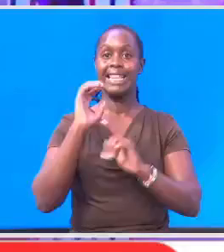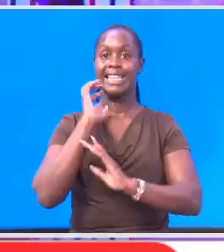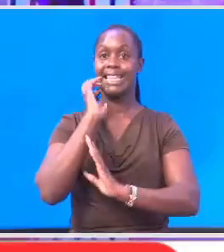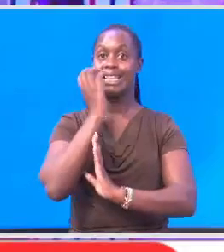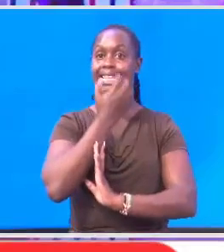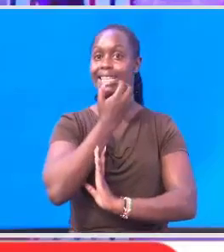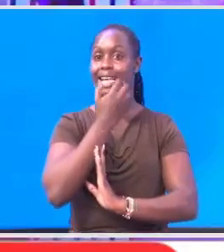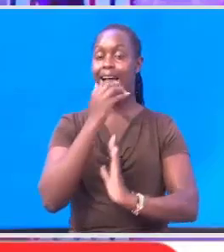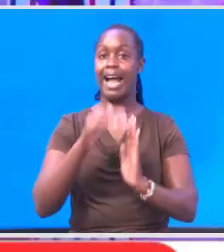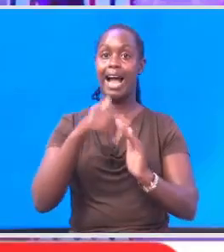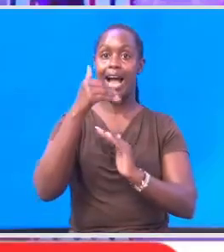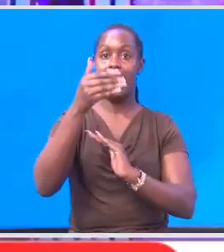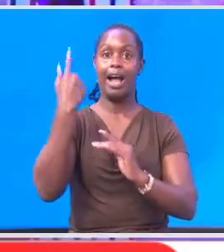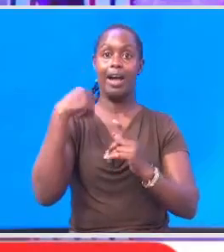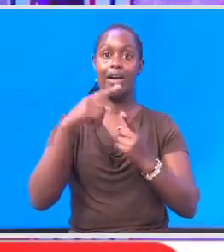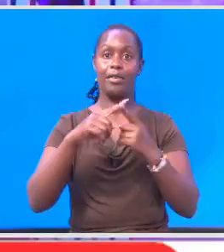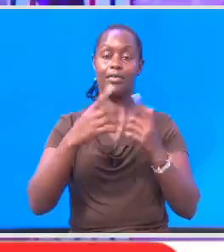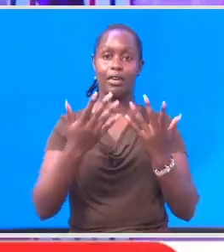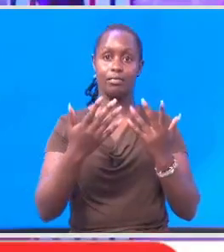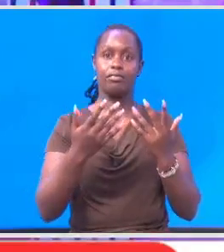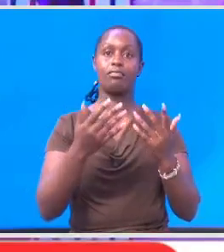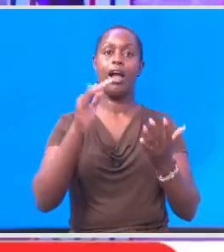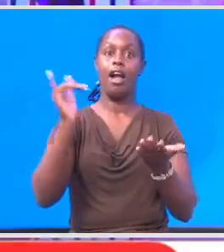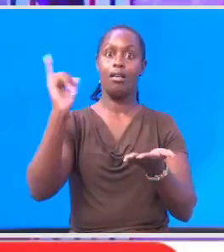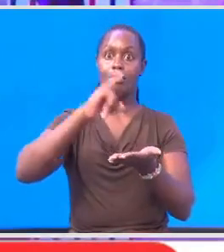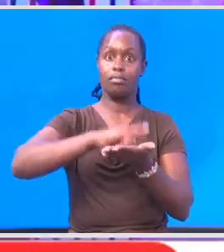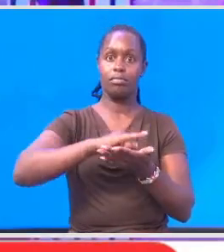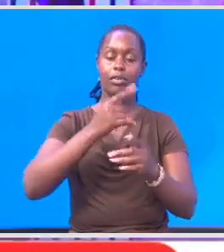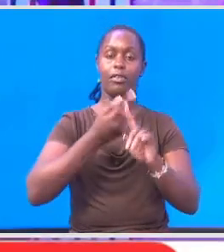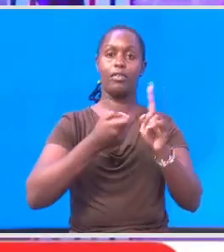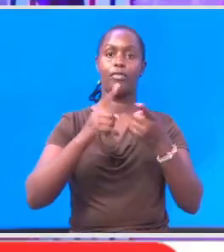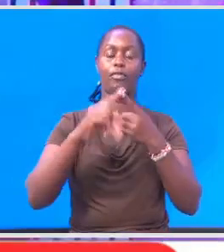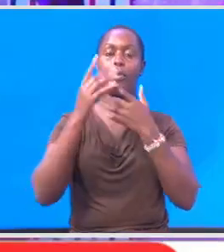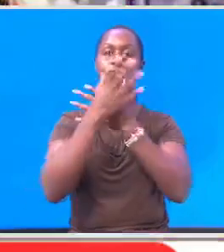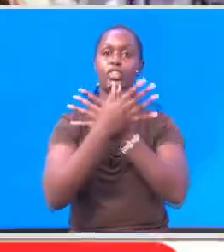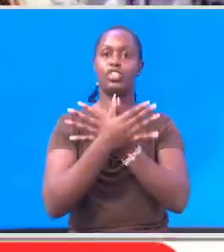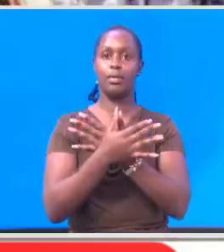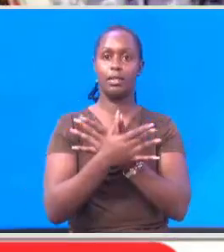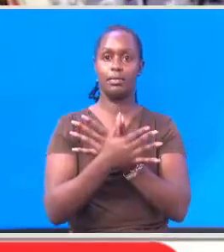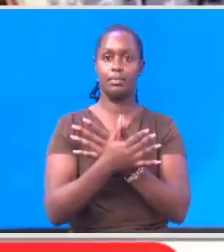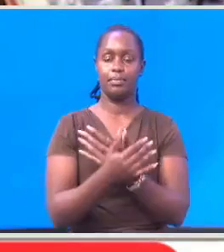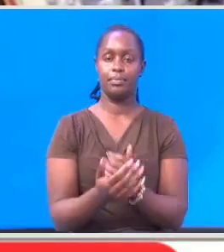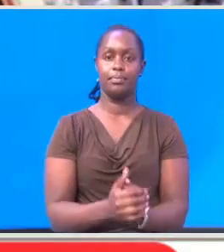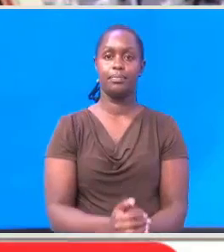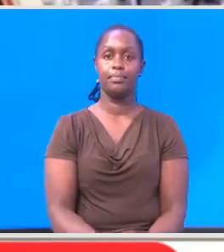Gachagua baada ya kutoka Ujerumani. Paul Kirobi na taarifa kamili.